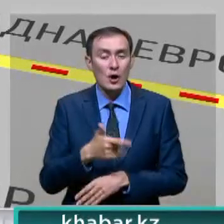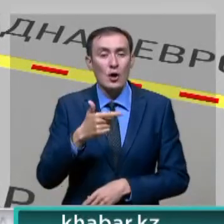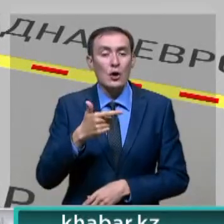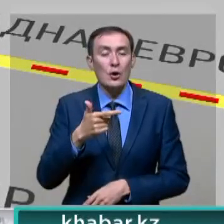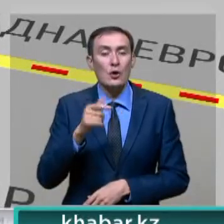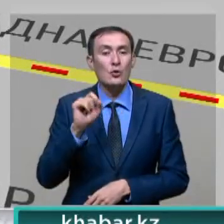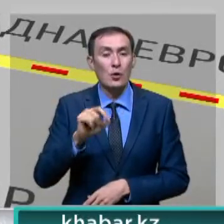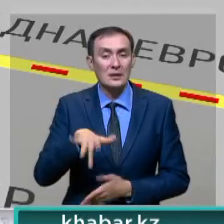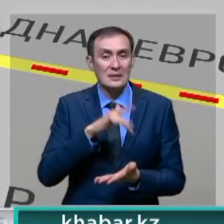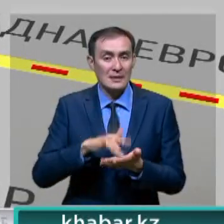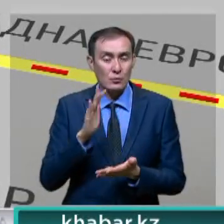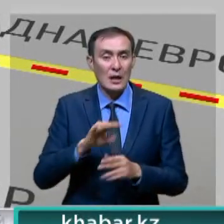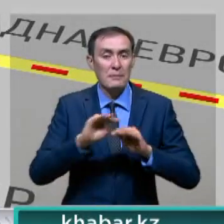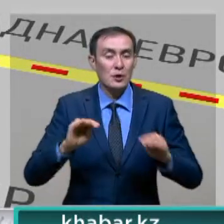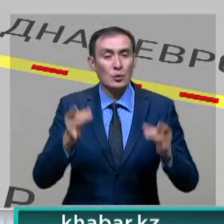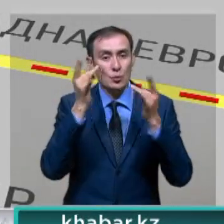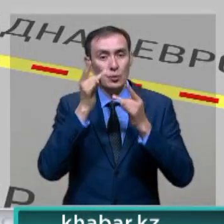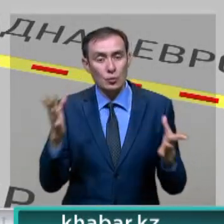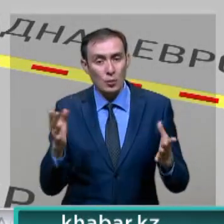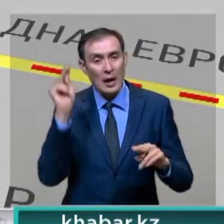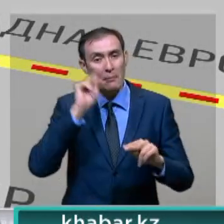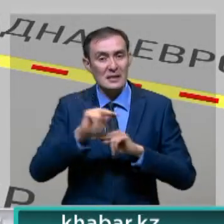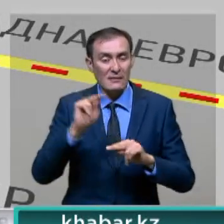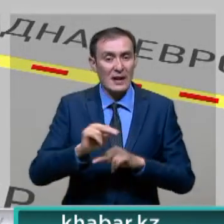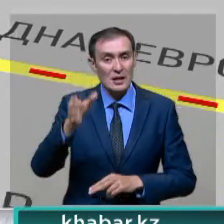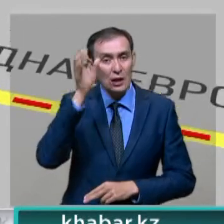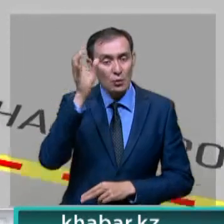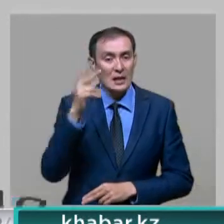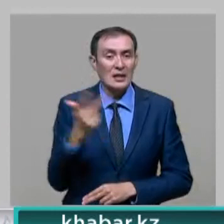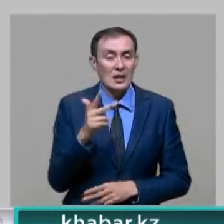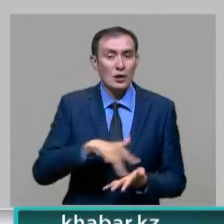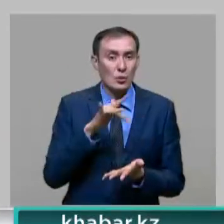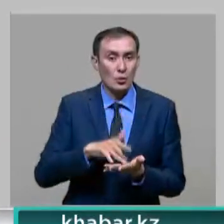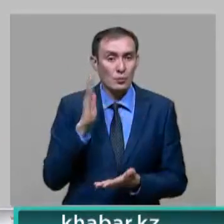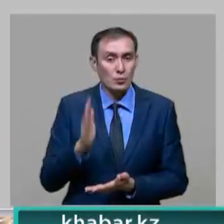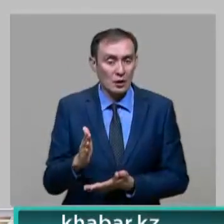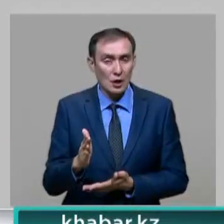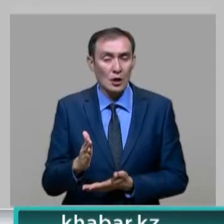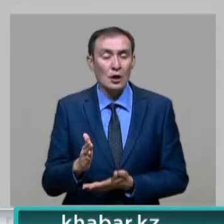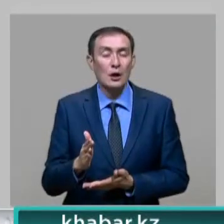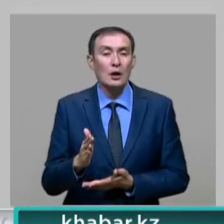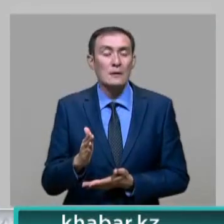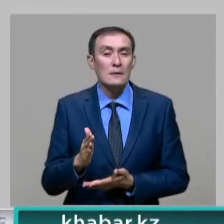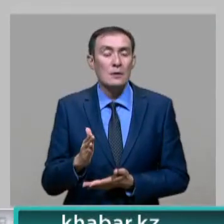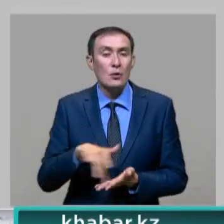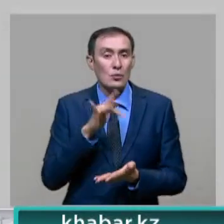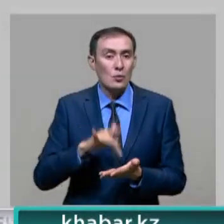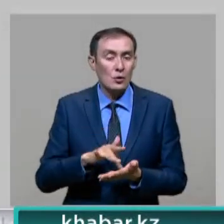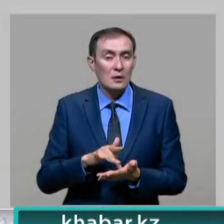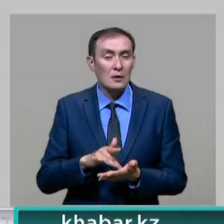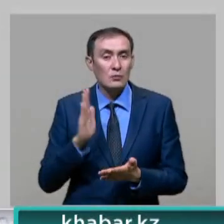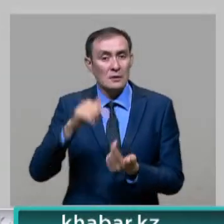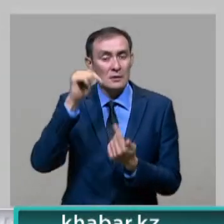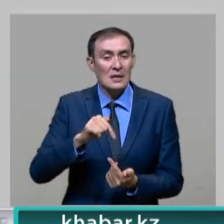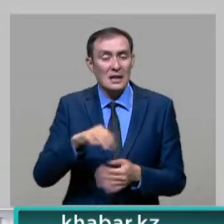Голден-Сити, в котором разместят объекты культуры, образования и науки. Третьим по счету станет Гроуинг-Сити. Город будет отвечать